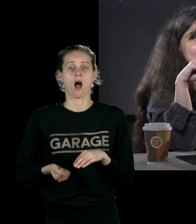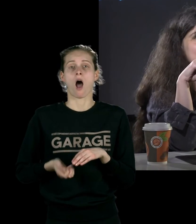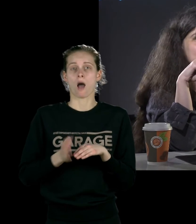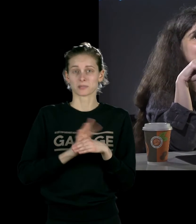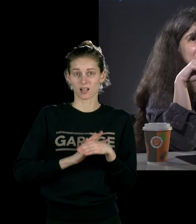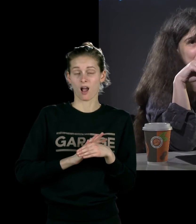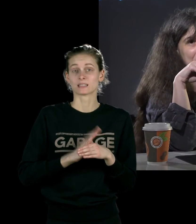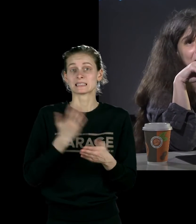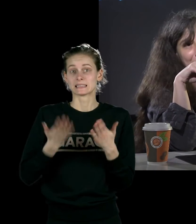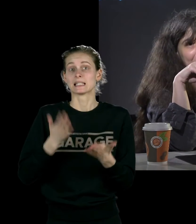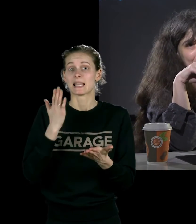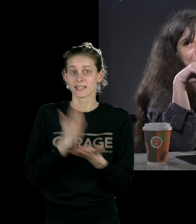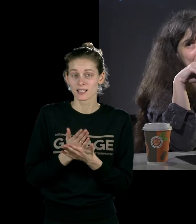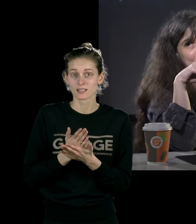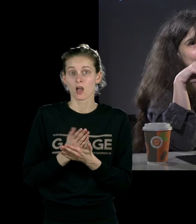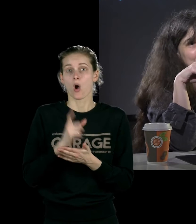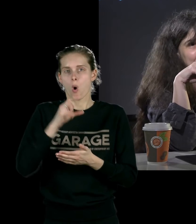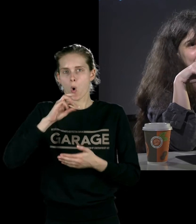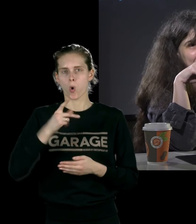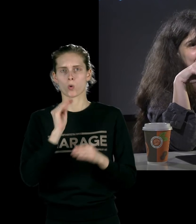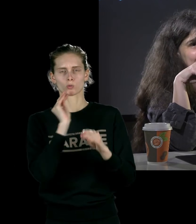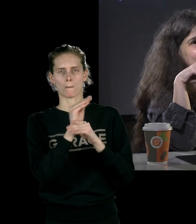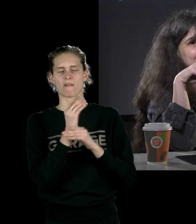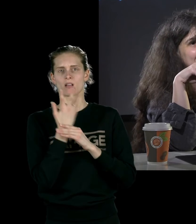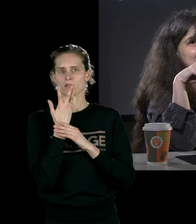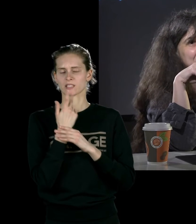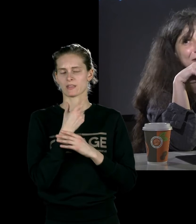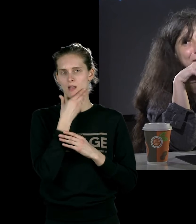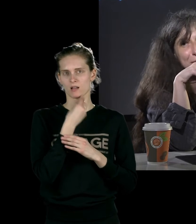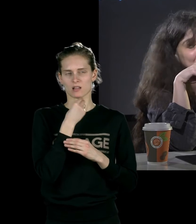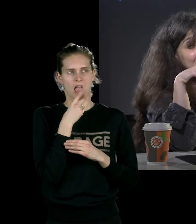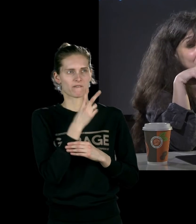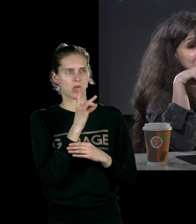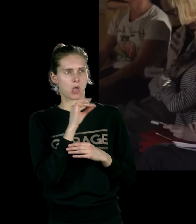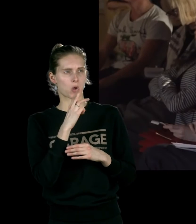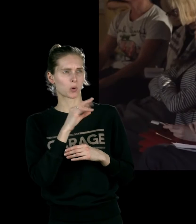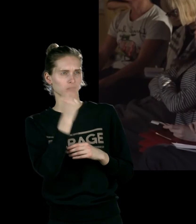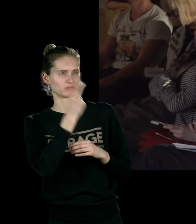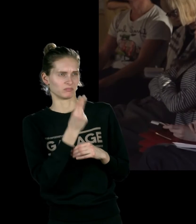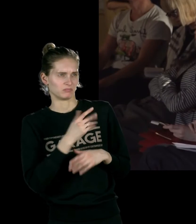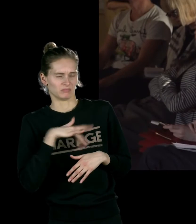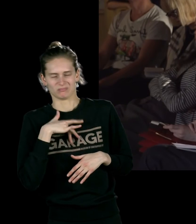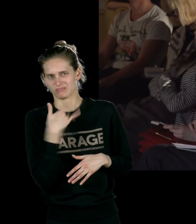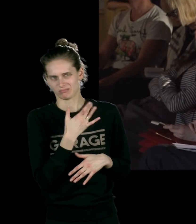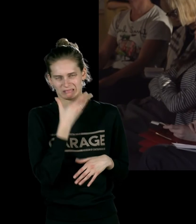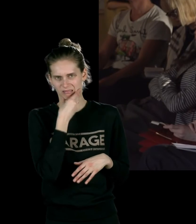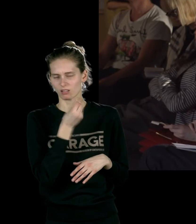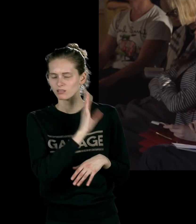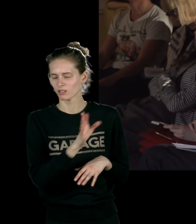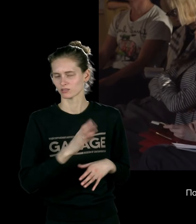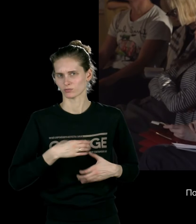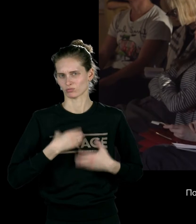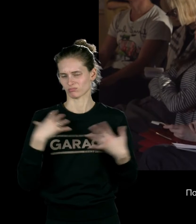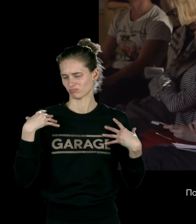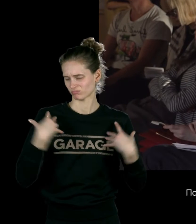существование, то пусть там будут хотя бы красивые цвета, а у Ротко цвета отвратительные, некрасивые и депрессивные. Ну,